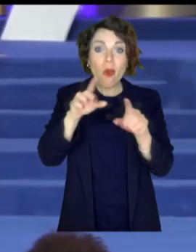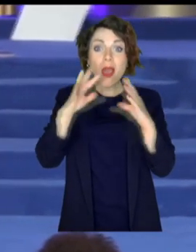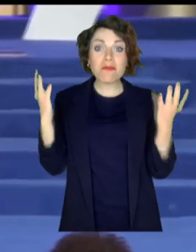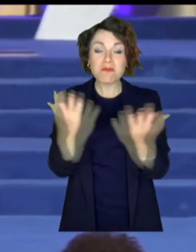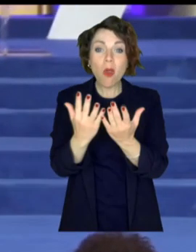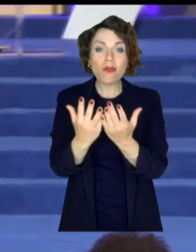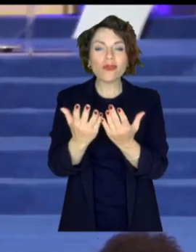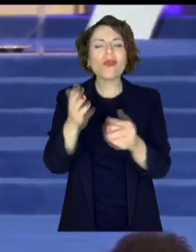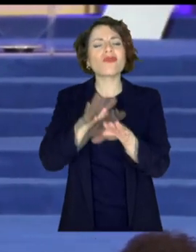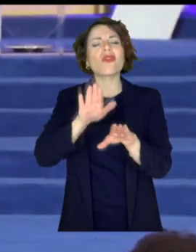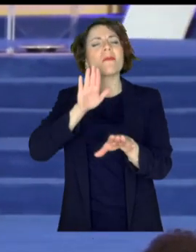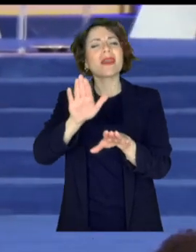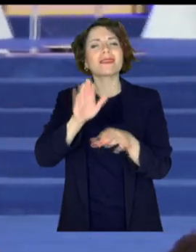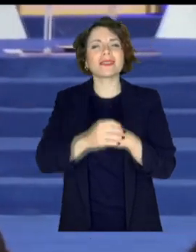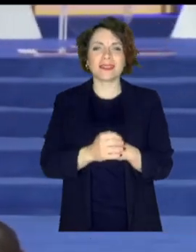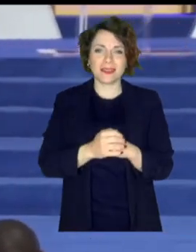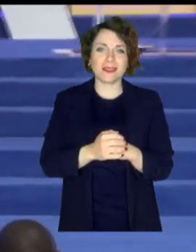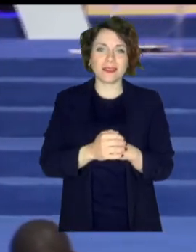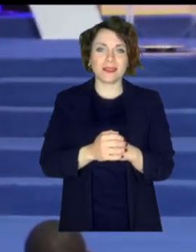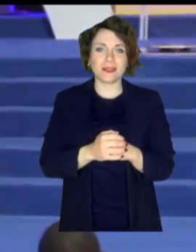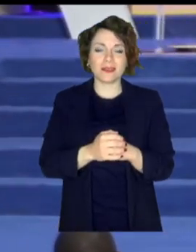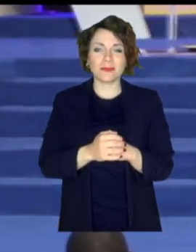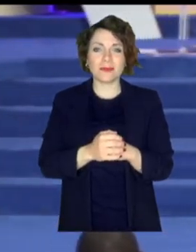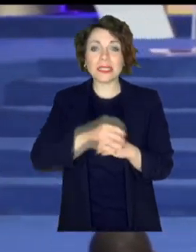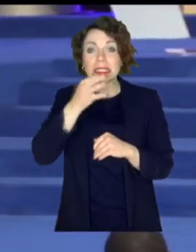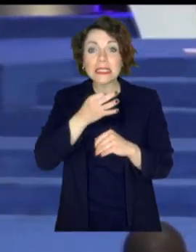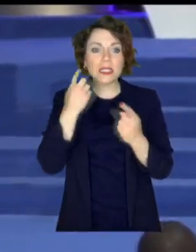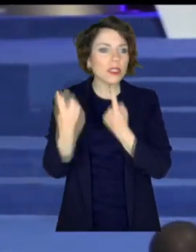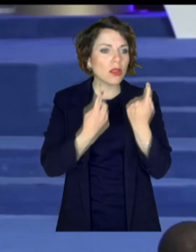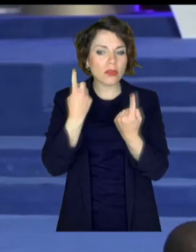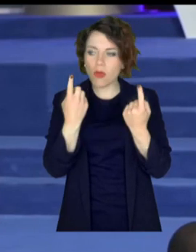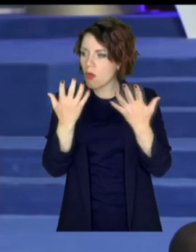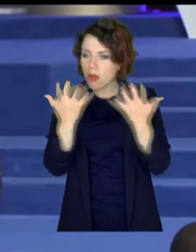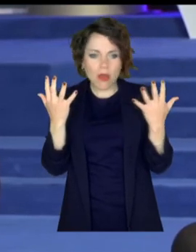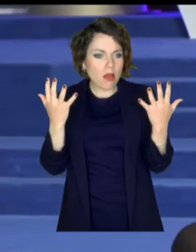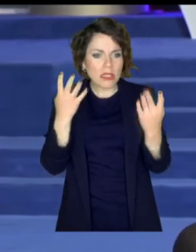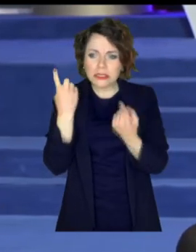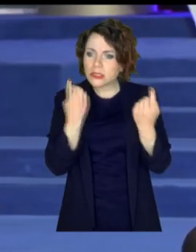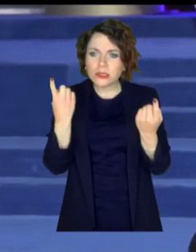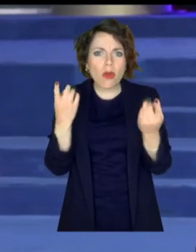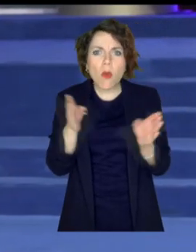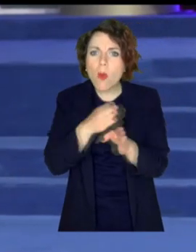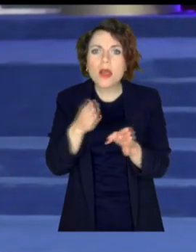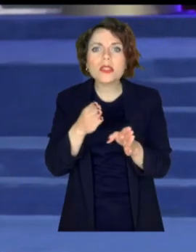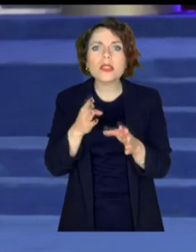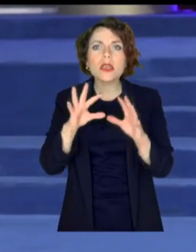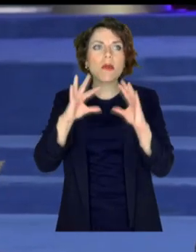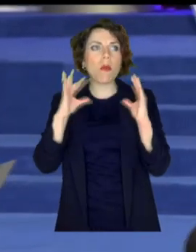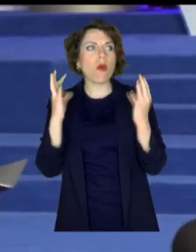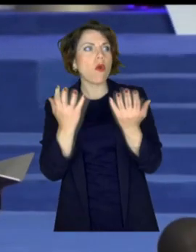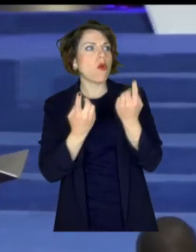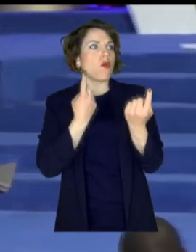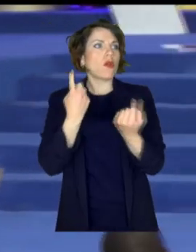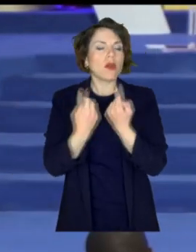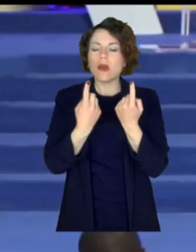come io non sono del mondo. Quindi non importa cosa succede intorno a noi, non importa cosa succede nel mondo, non